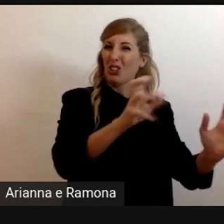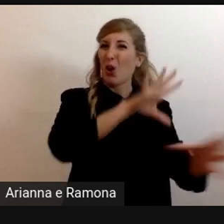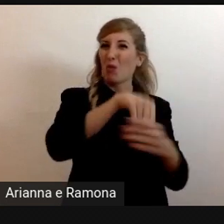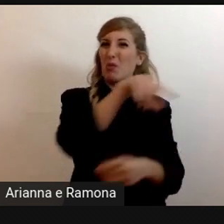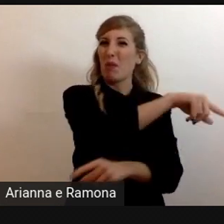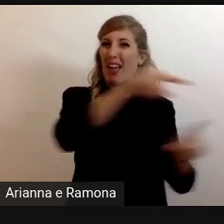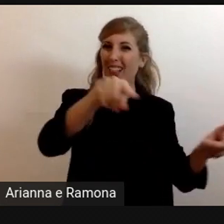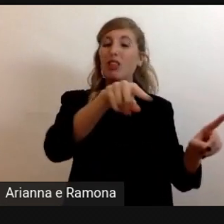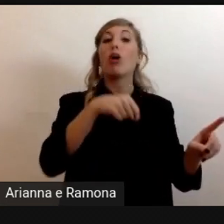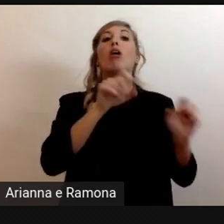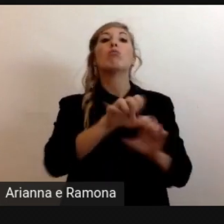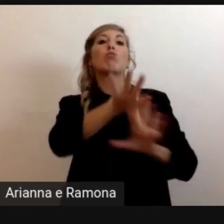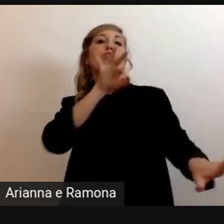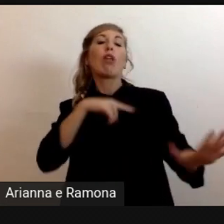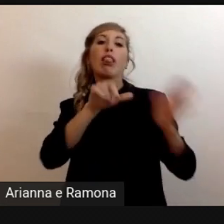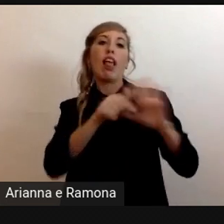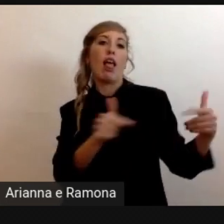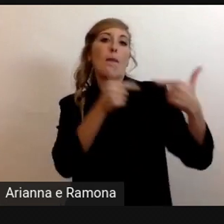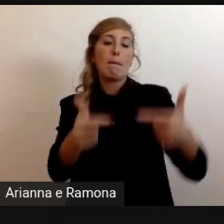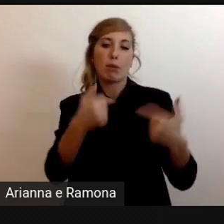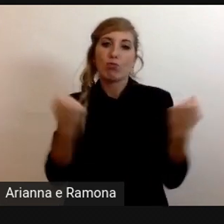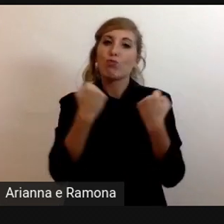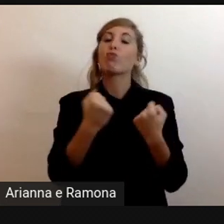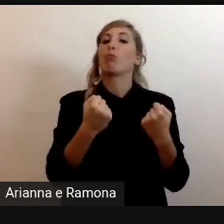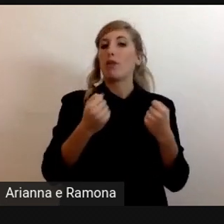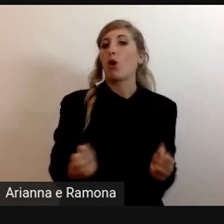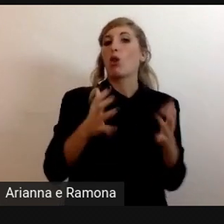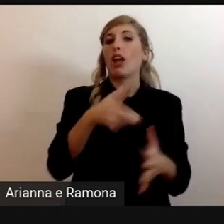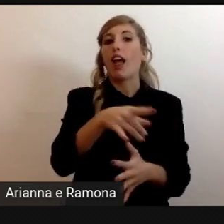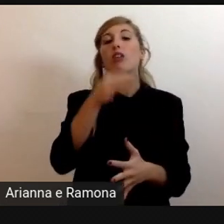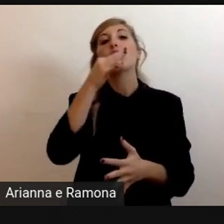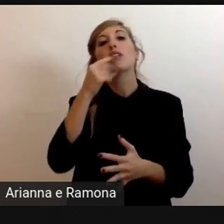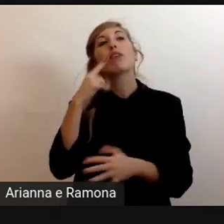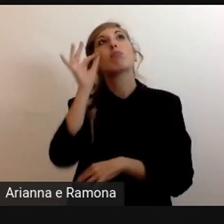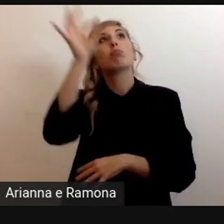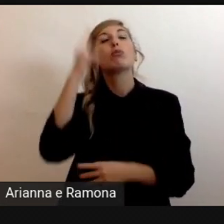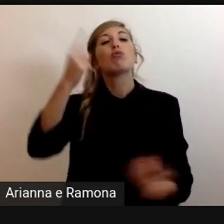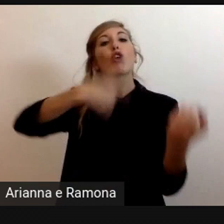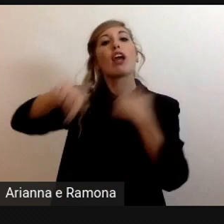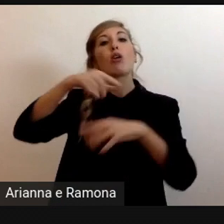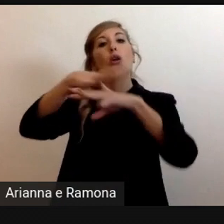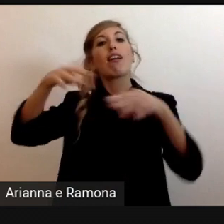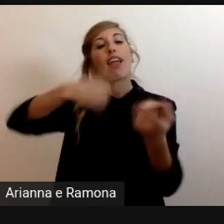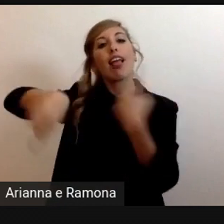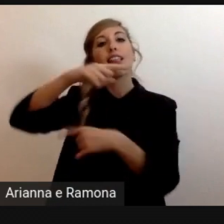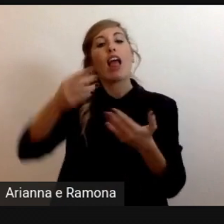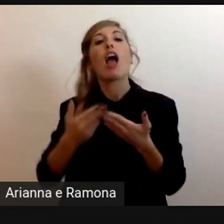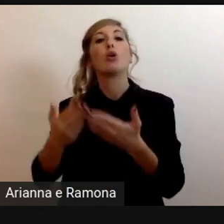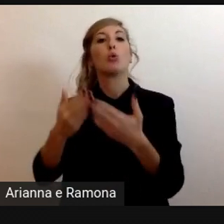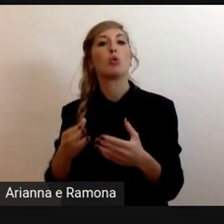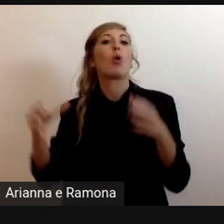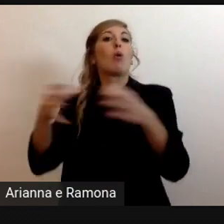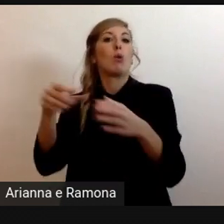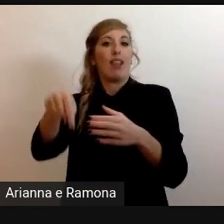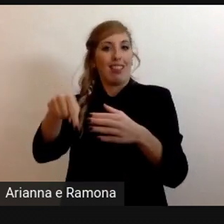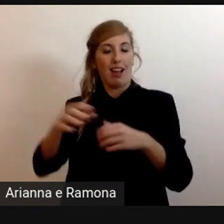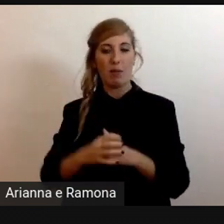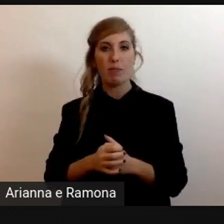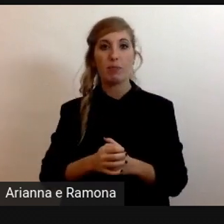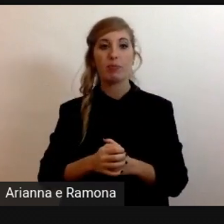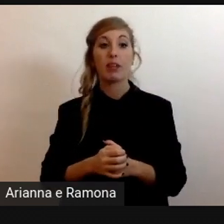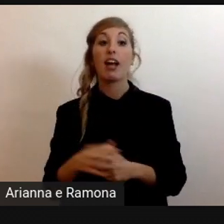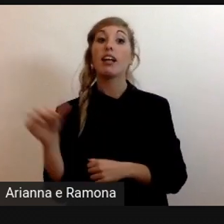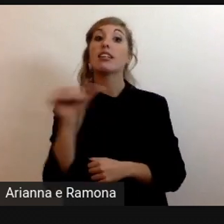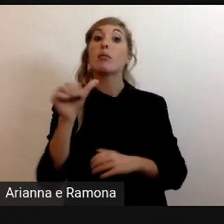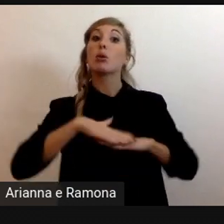di un circolo virtuoso di scambio e di aiuto alla comunità sabato mattina si